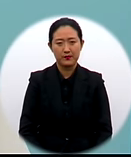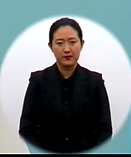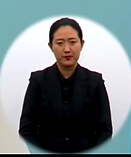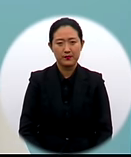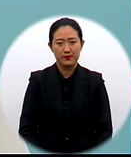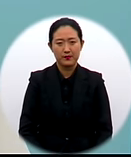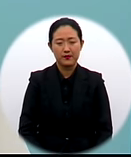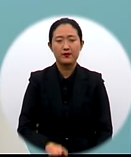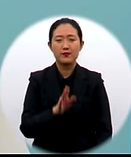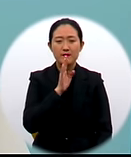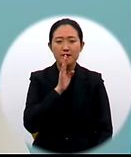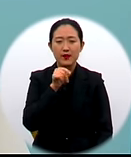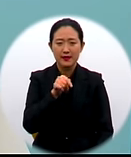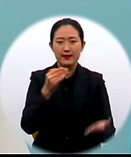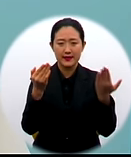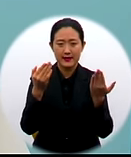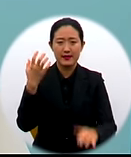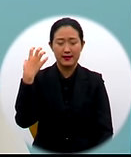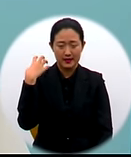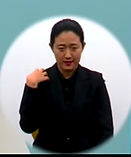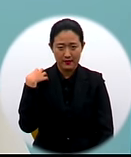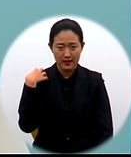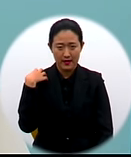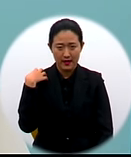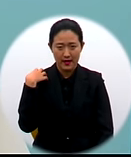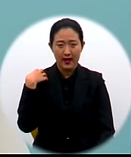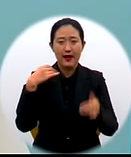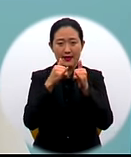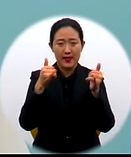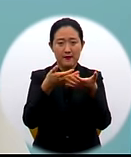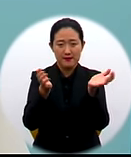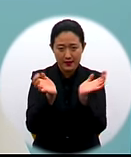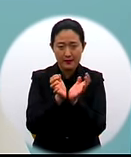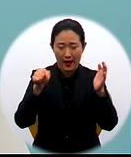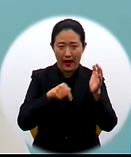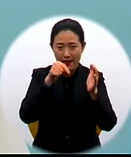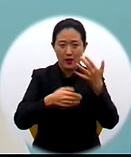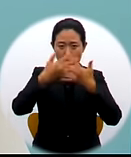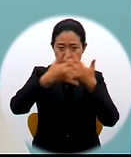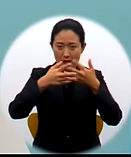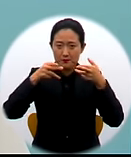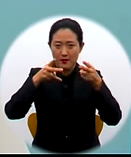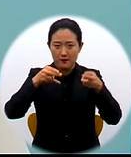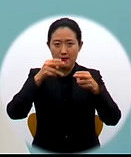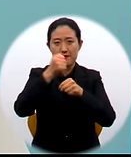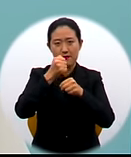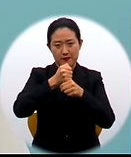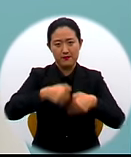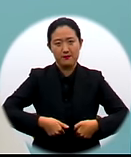실무를 담당하는 신입들은 HR팀, 피플팀임에도 불구하고 우대 조건에 동영상 편집 같은 것들이 붙게 되는